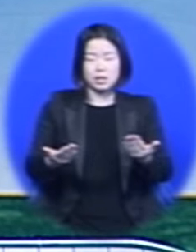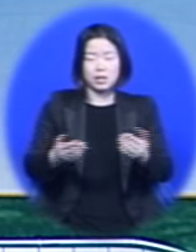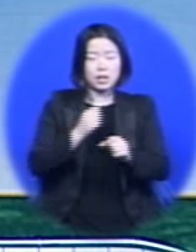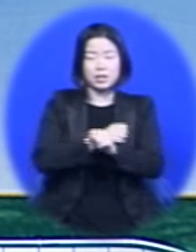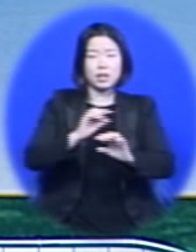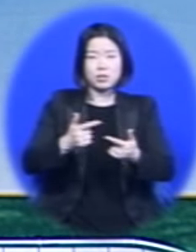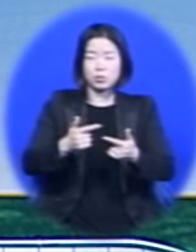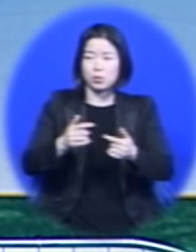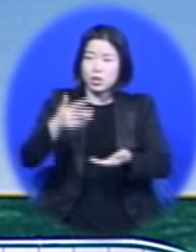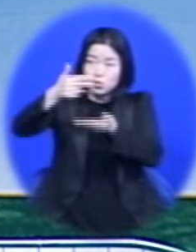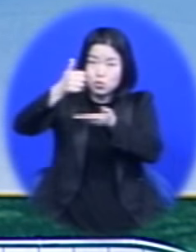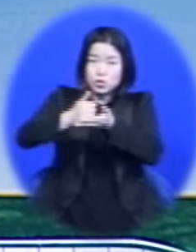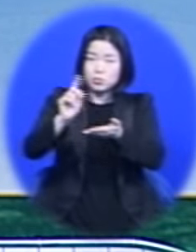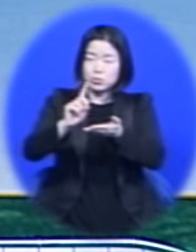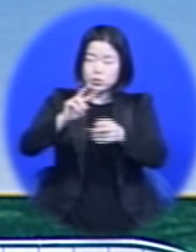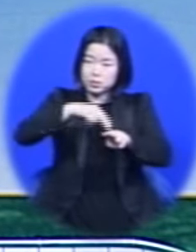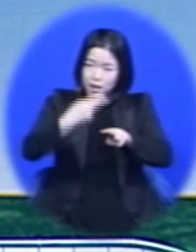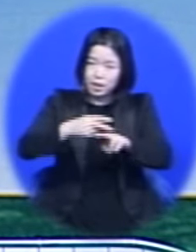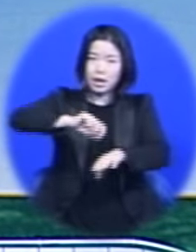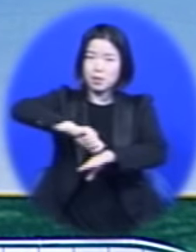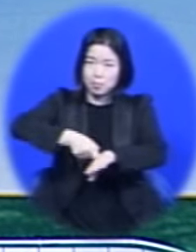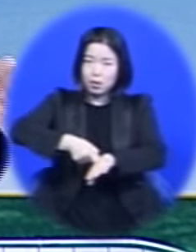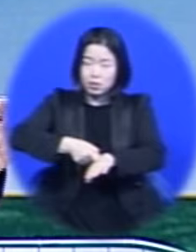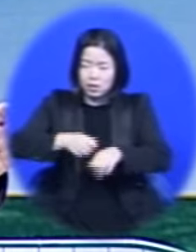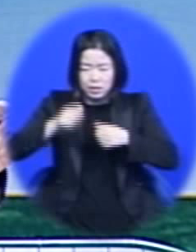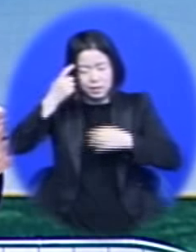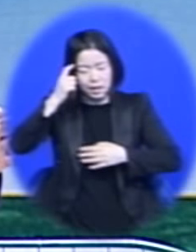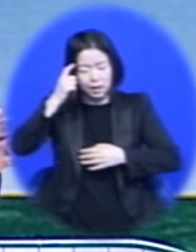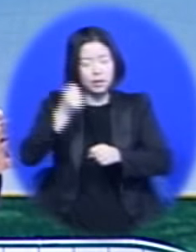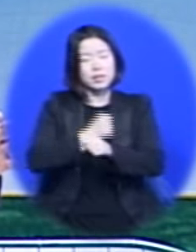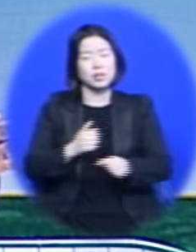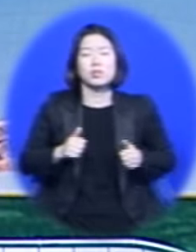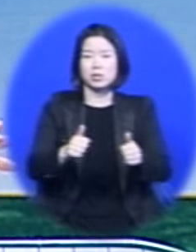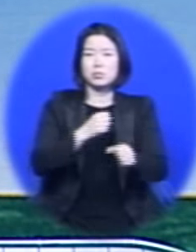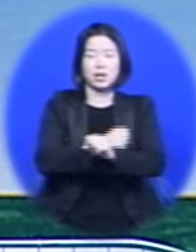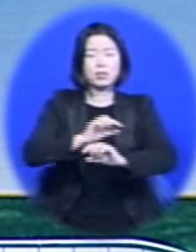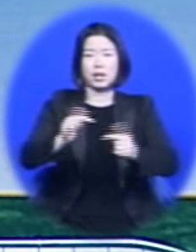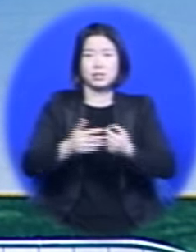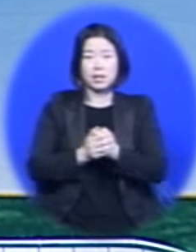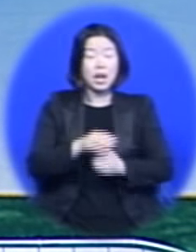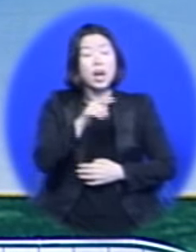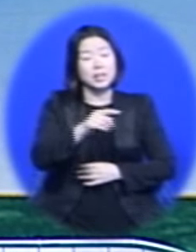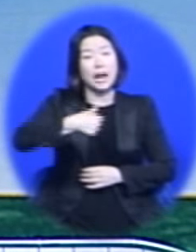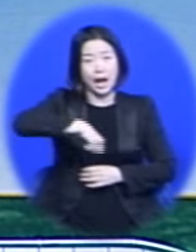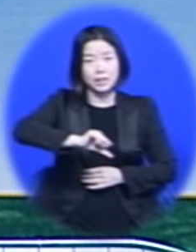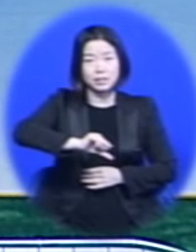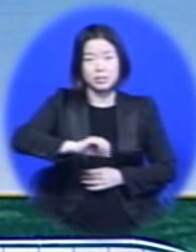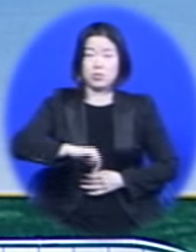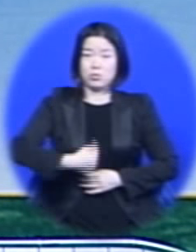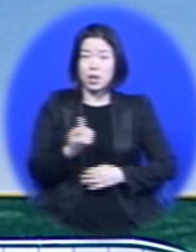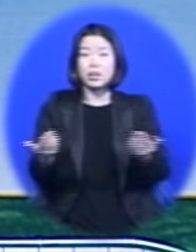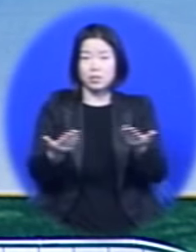어떤 상급이나 또는 벌을 생각해서 열심히 하지 않습니다. 그 아들은 자기